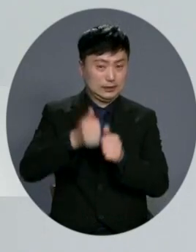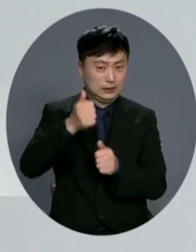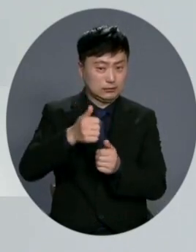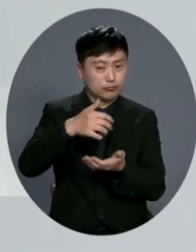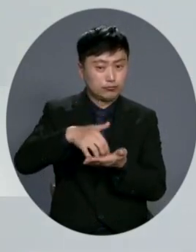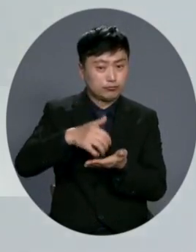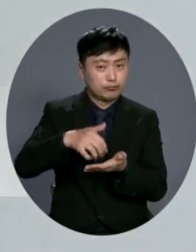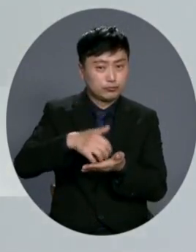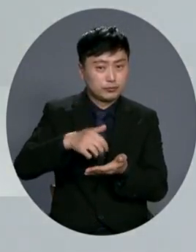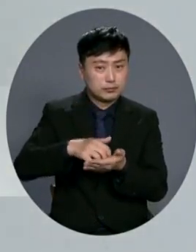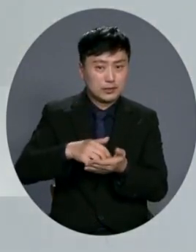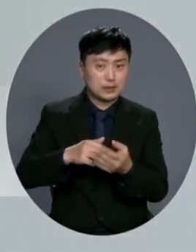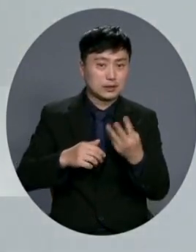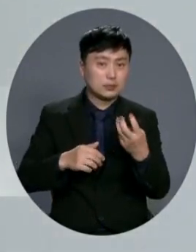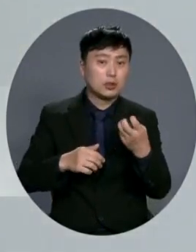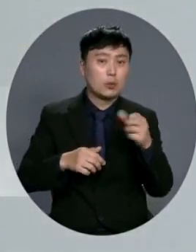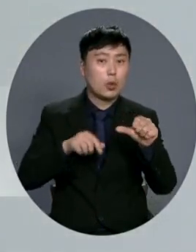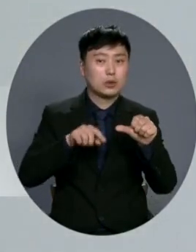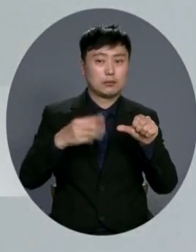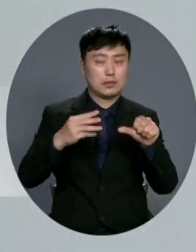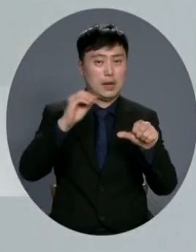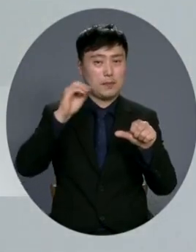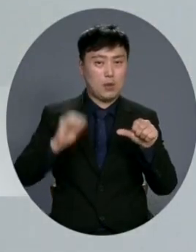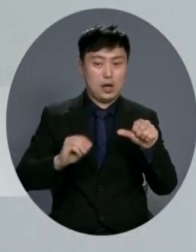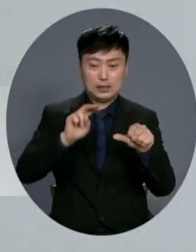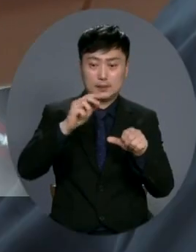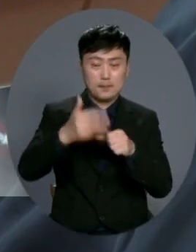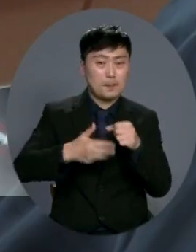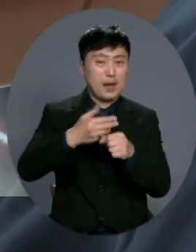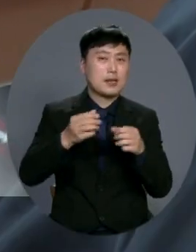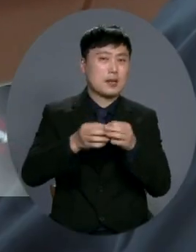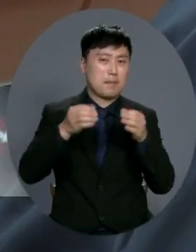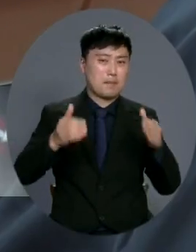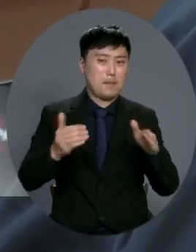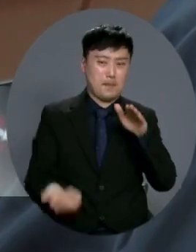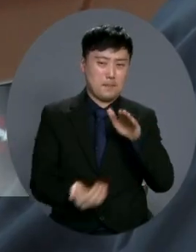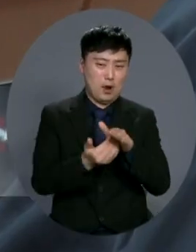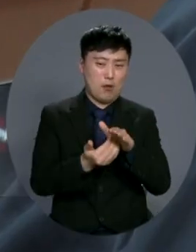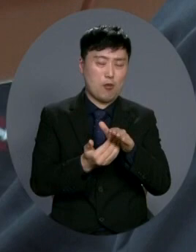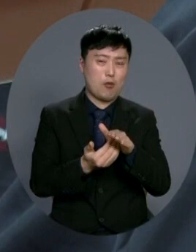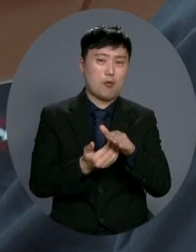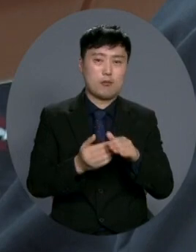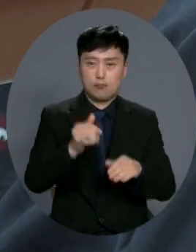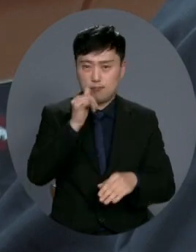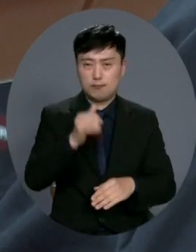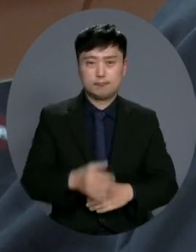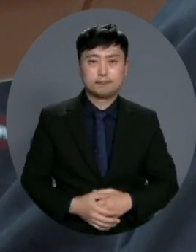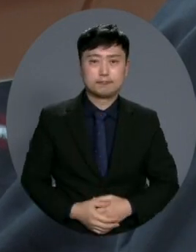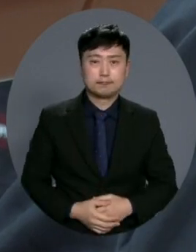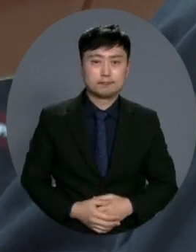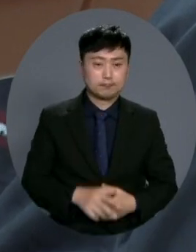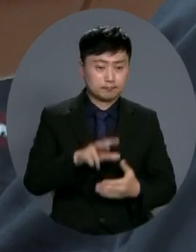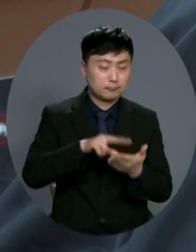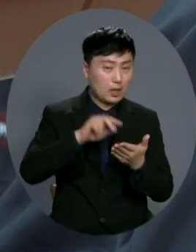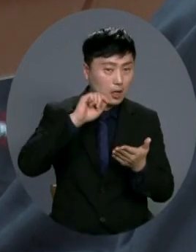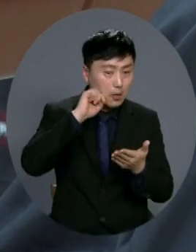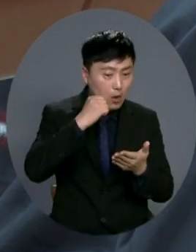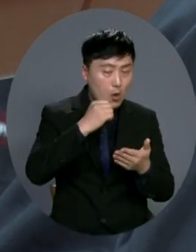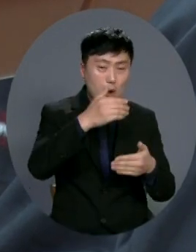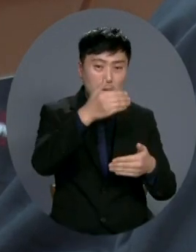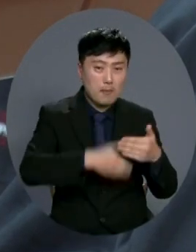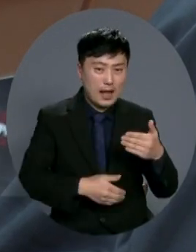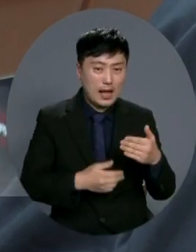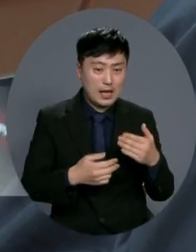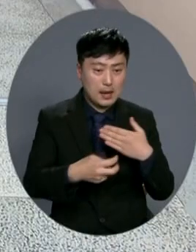비율이 35.3%로 28년 만에 최고를 기록했습니다. 킬러 문항 배제에